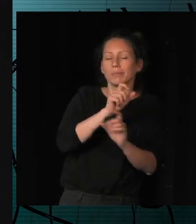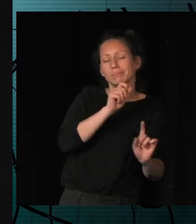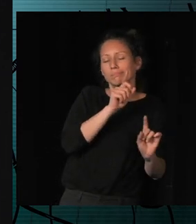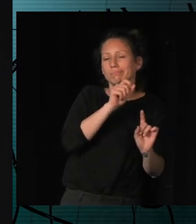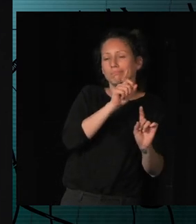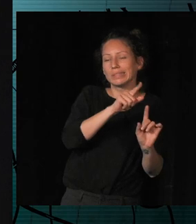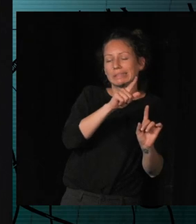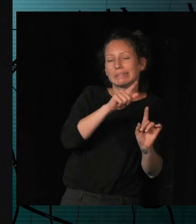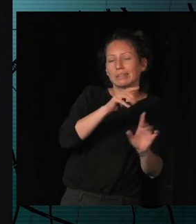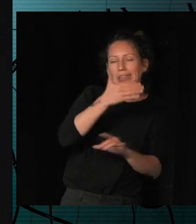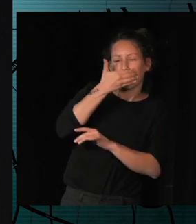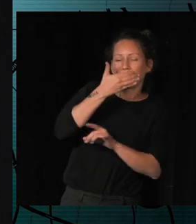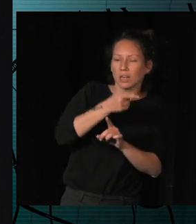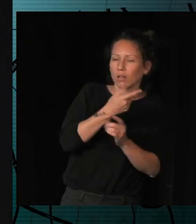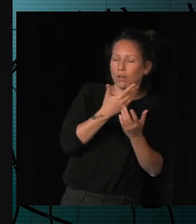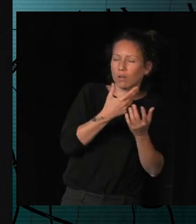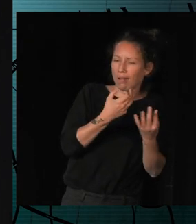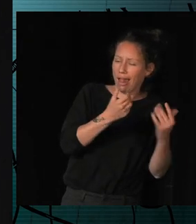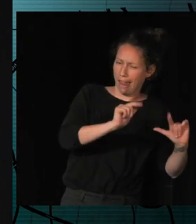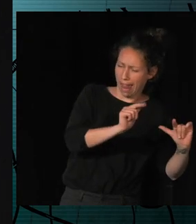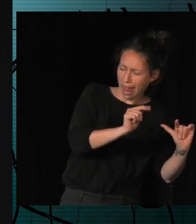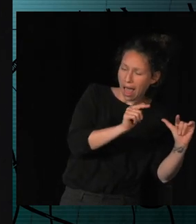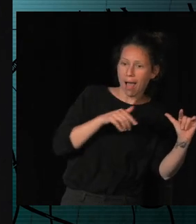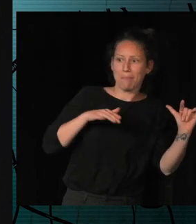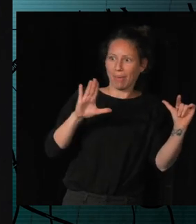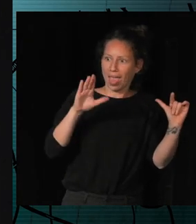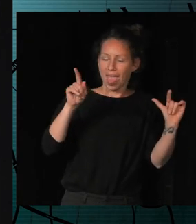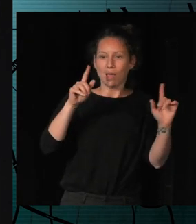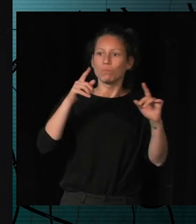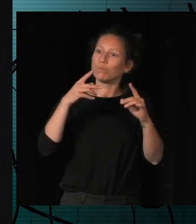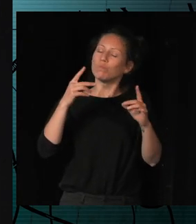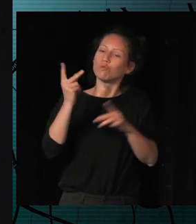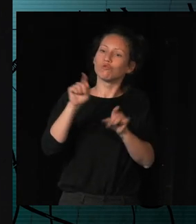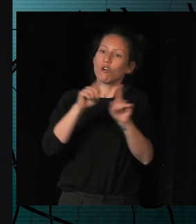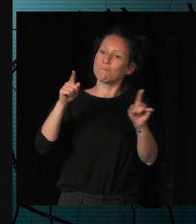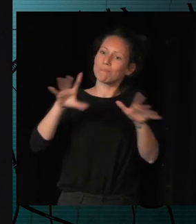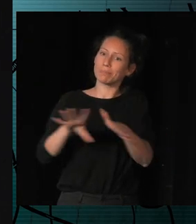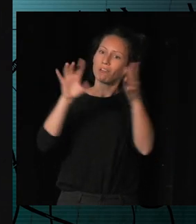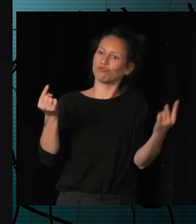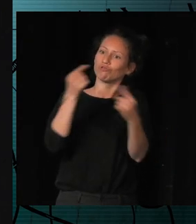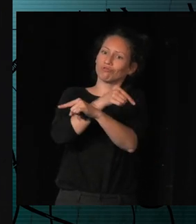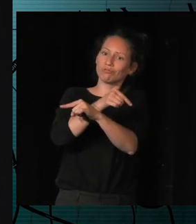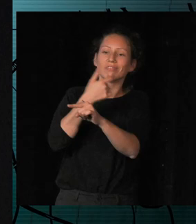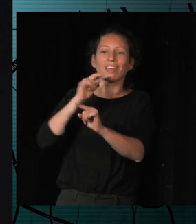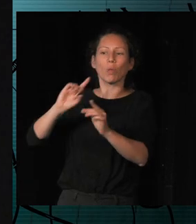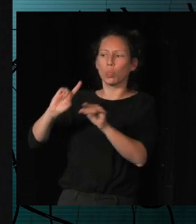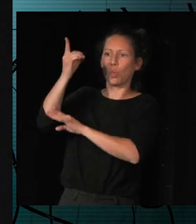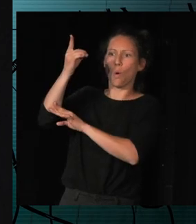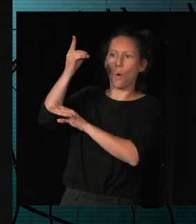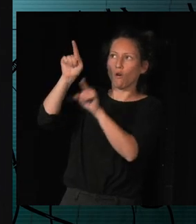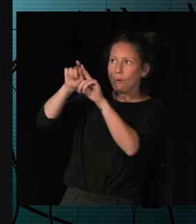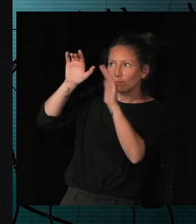beaucoup plus ésotérique en général et avec un renversement intéressant c'est-à-dire que le Dieu qui est vénéré dans dans les jeux saentil et qui est également